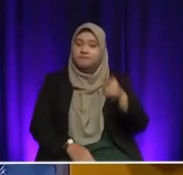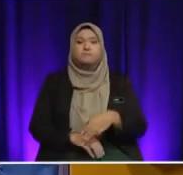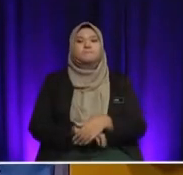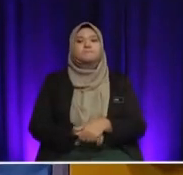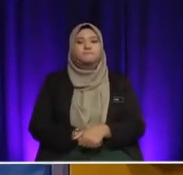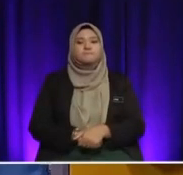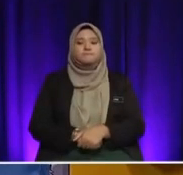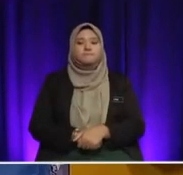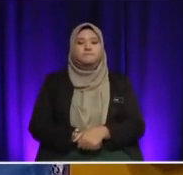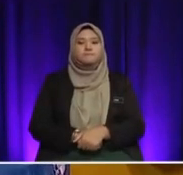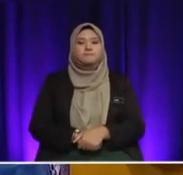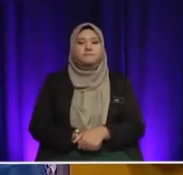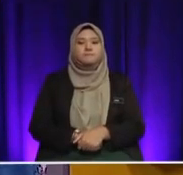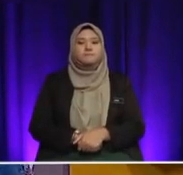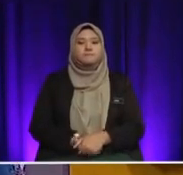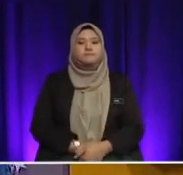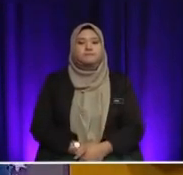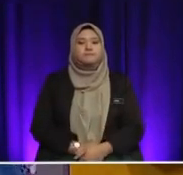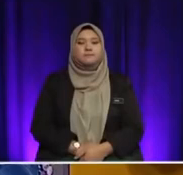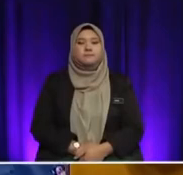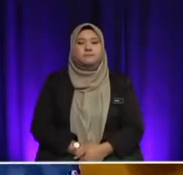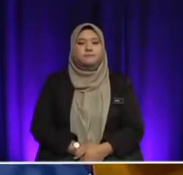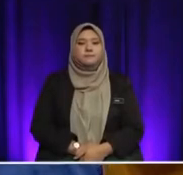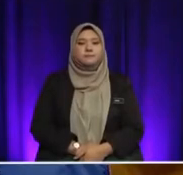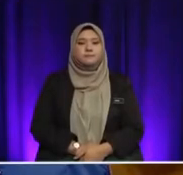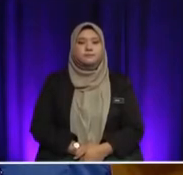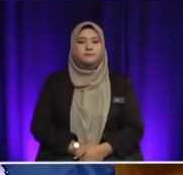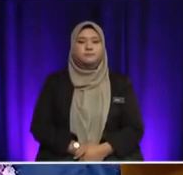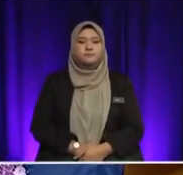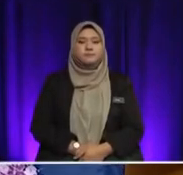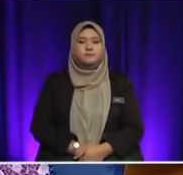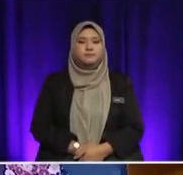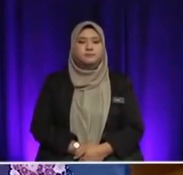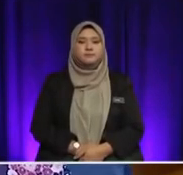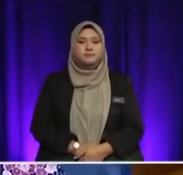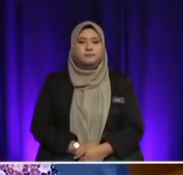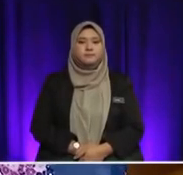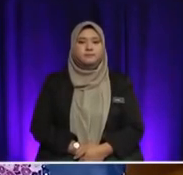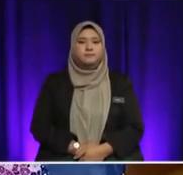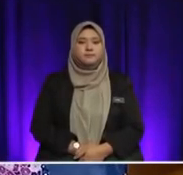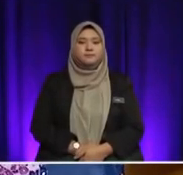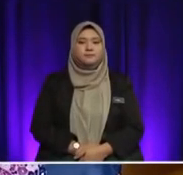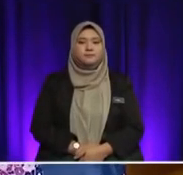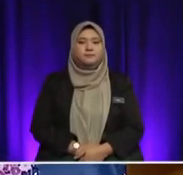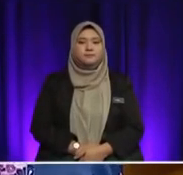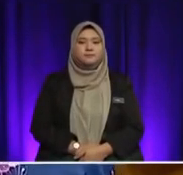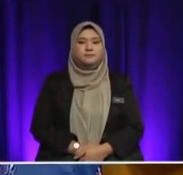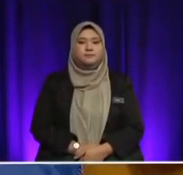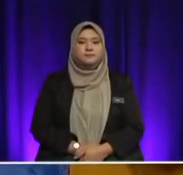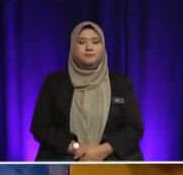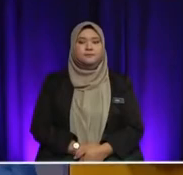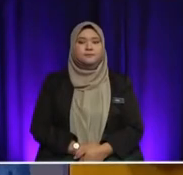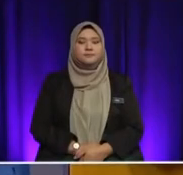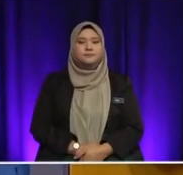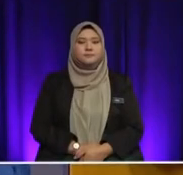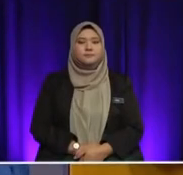mengadun daging dengan mixer. Okey. Ini dia, kita berkenalan dengan minsa. Rupa